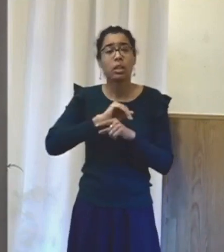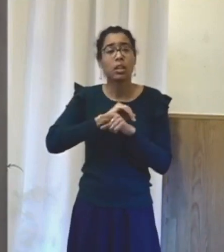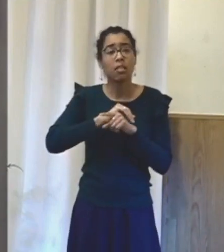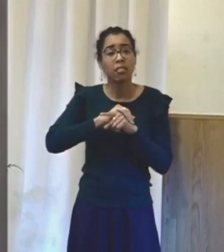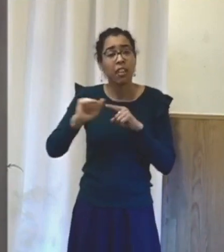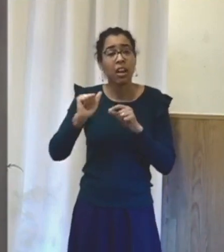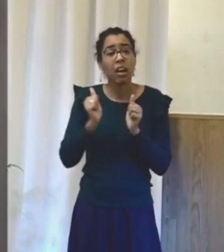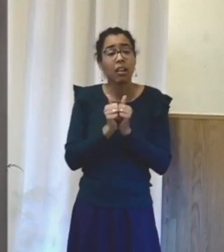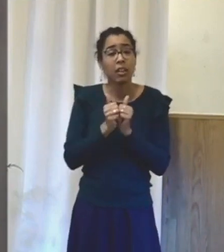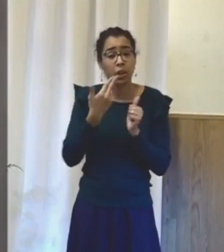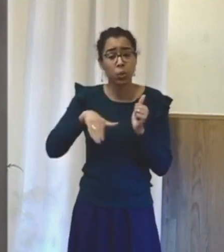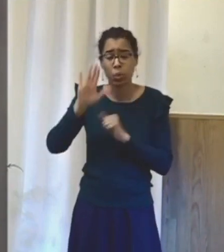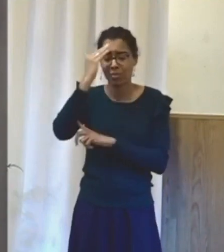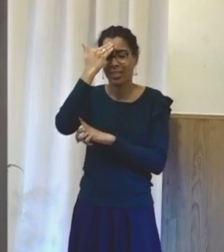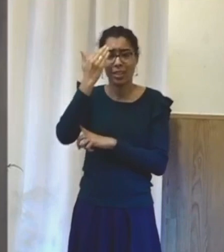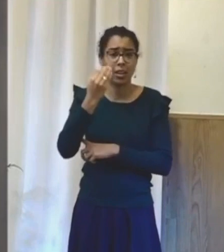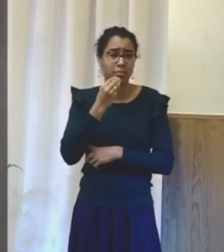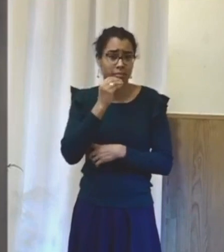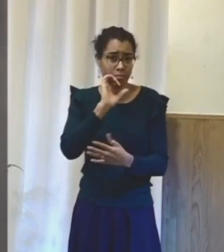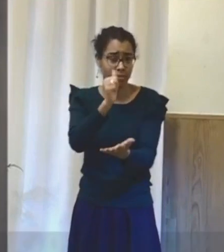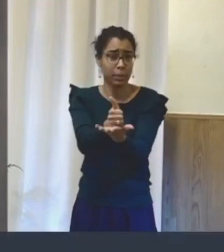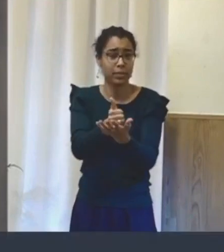nous. Amen.